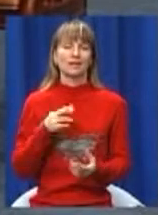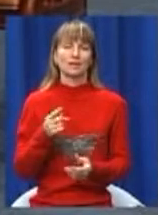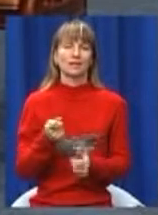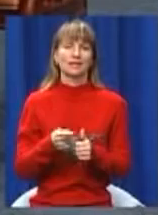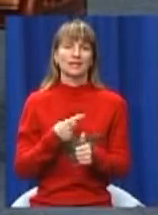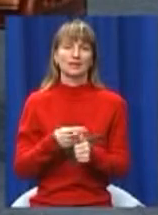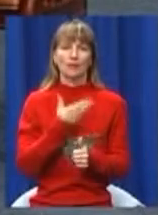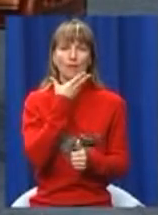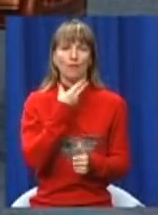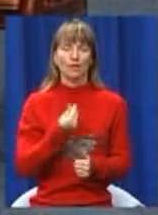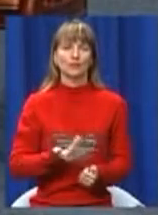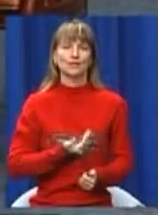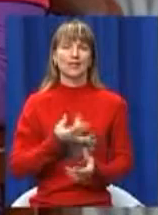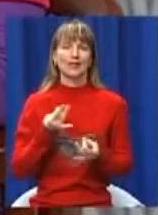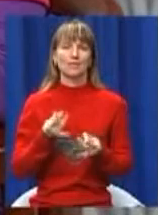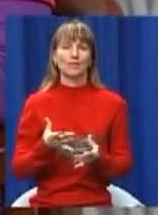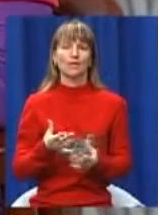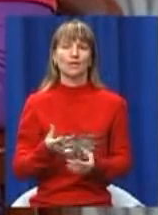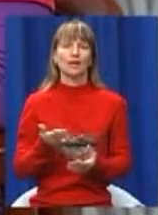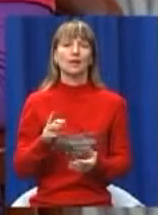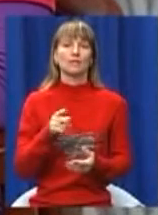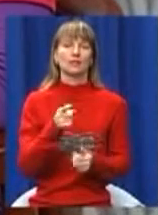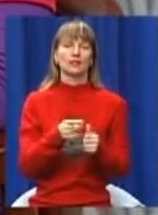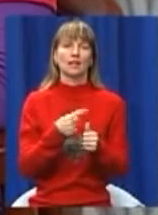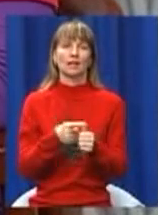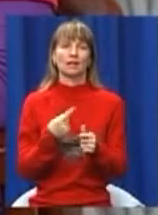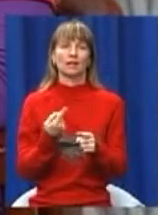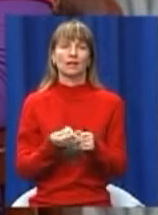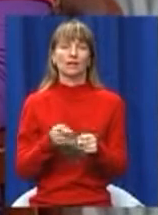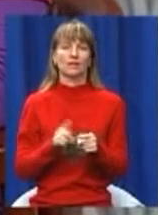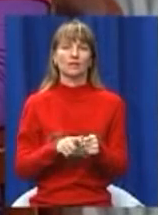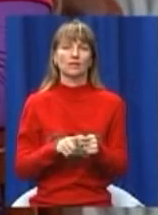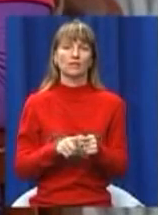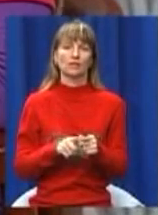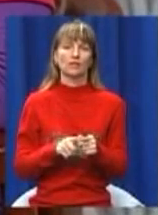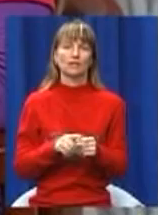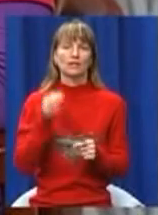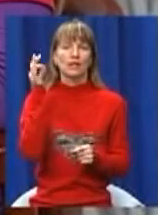назвала бороду дідуся липкою. А як би ти назвала цю от,